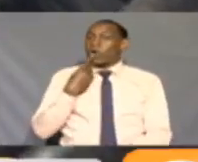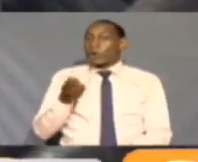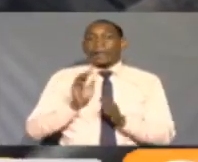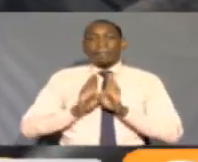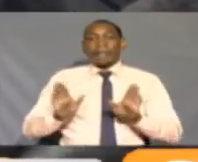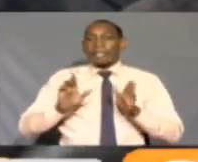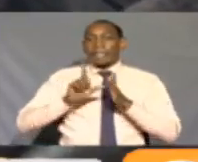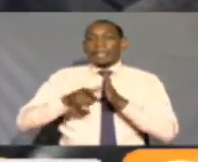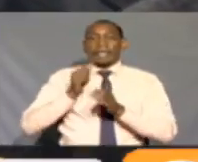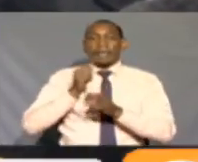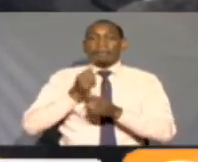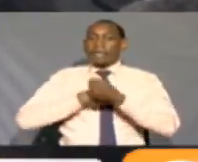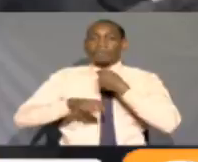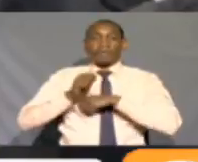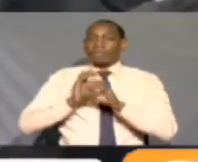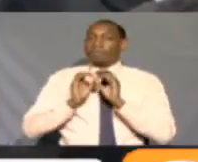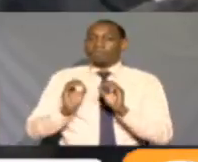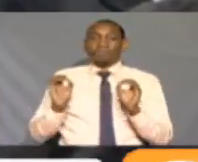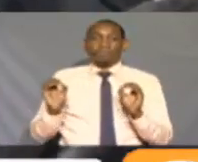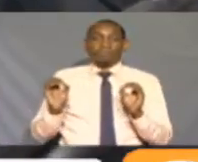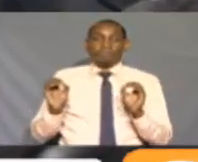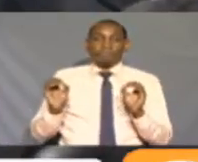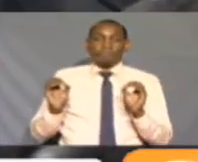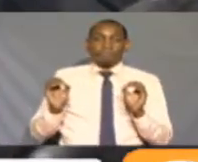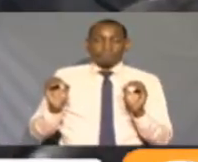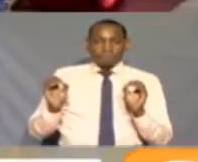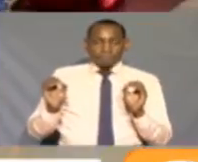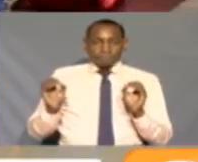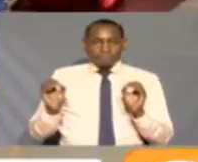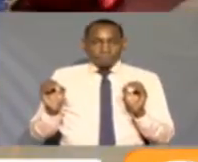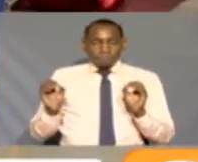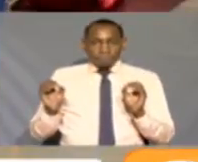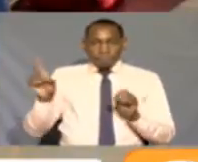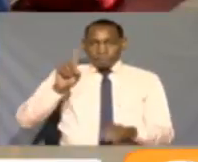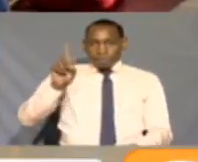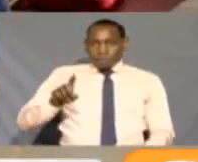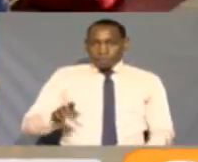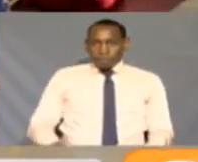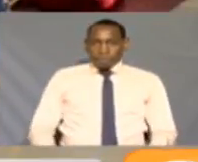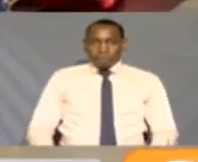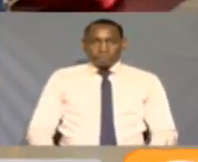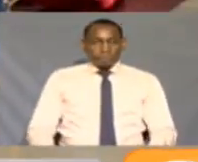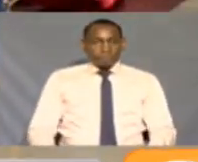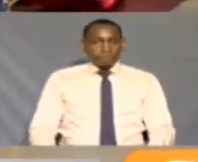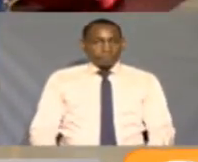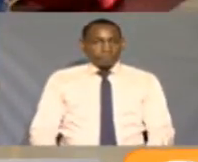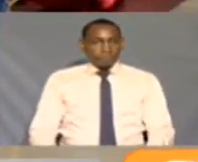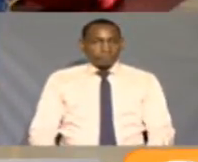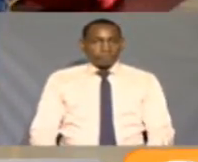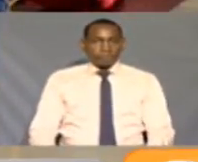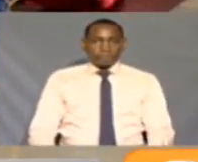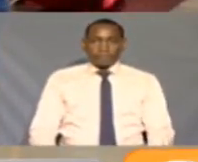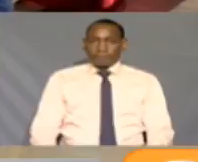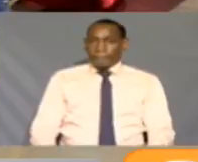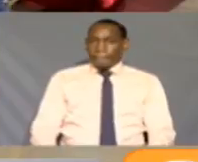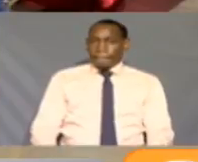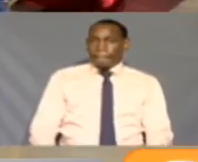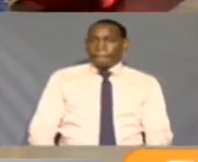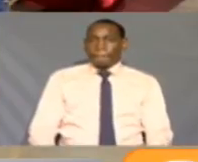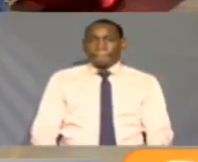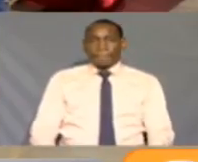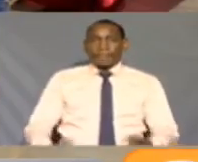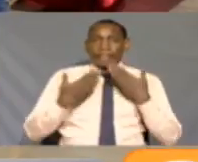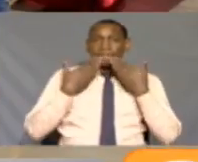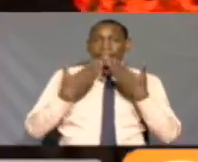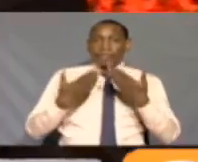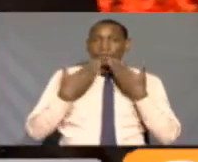linalotolewa kisha linasahaulika? Wahiga. All right. Daktari Mchalala. Endelea hapo. Asante